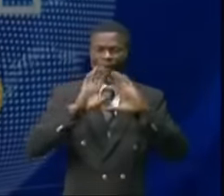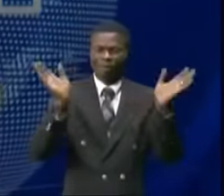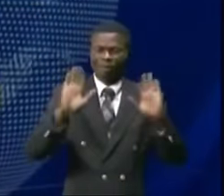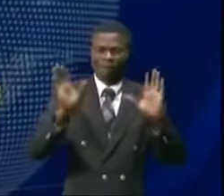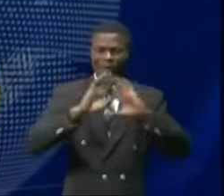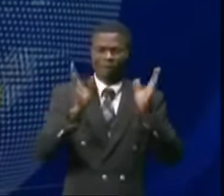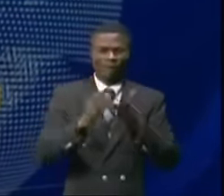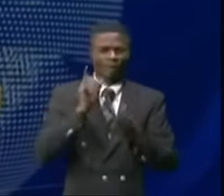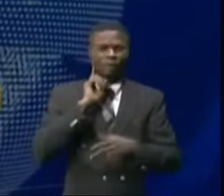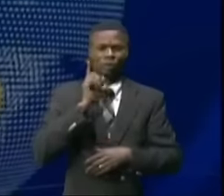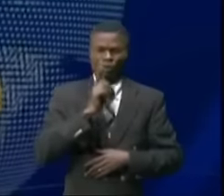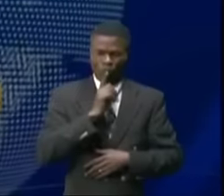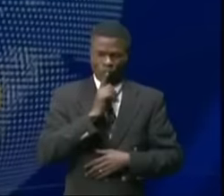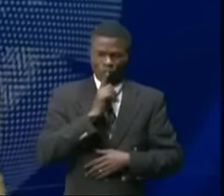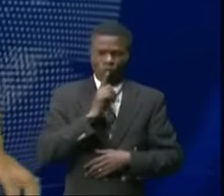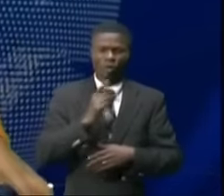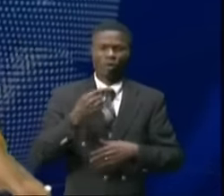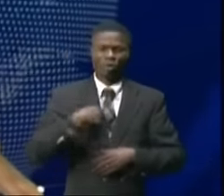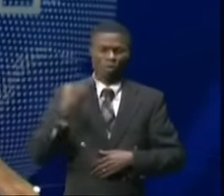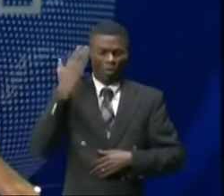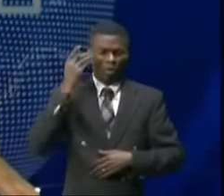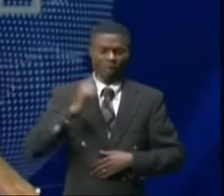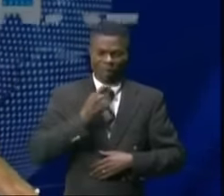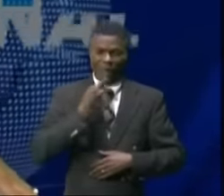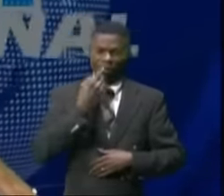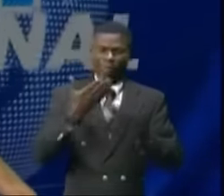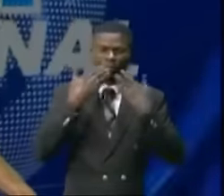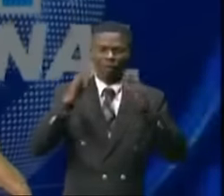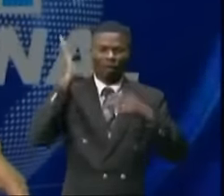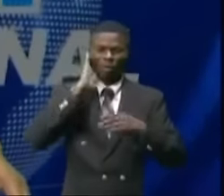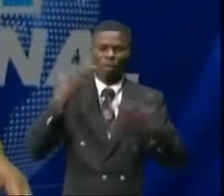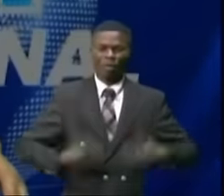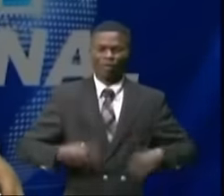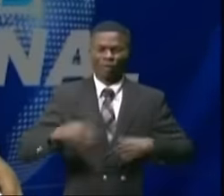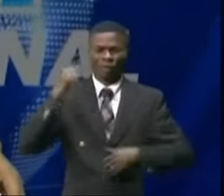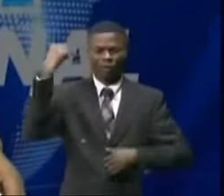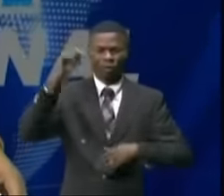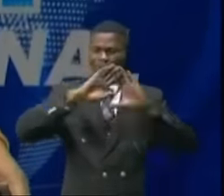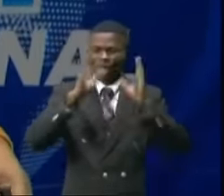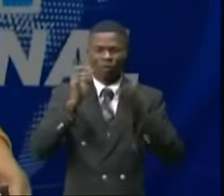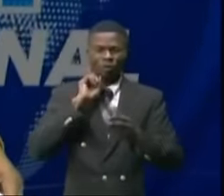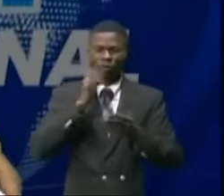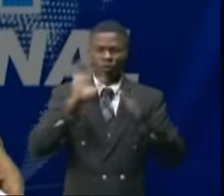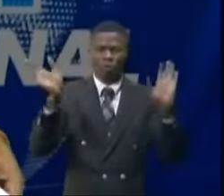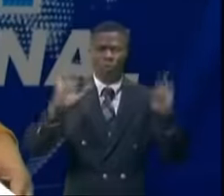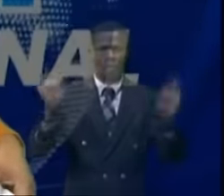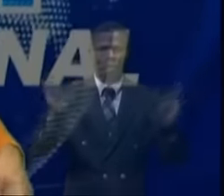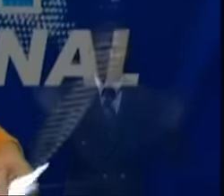23h avec la même attention Anita Luambois. À demain 20h. Excellente soirée.